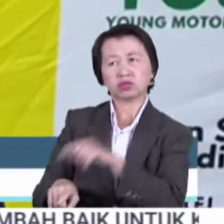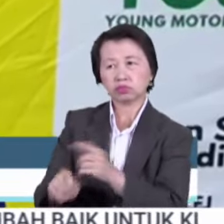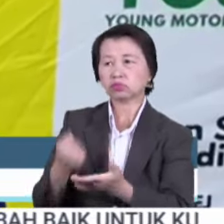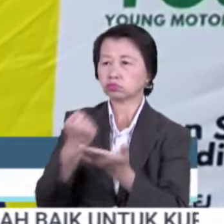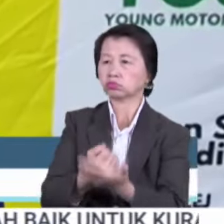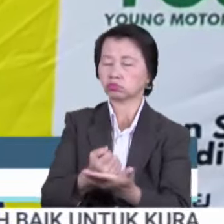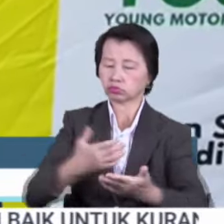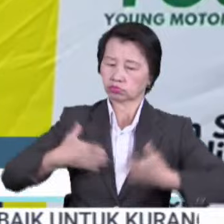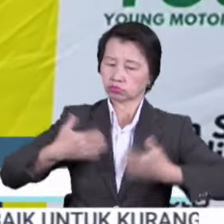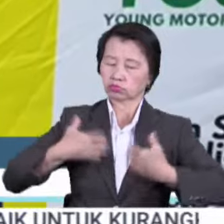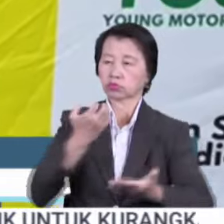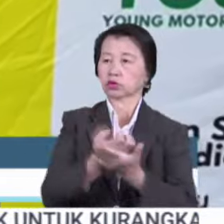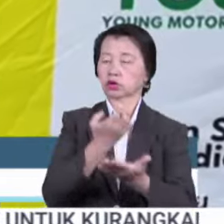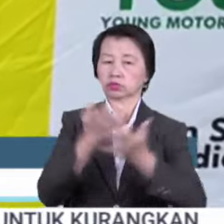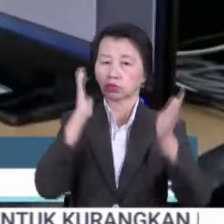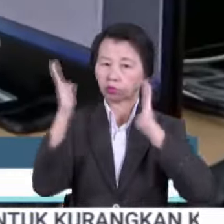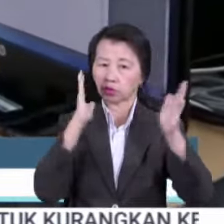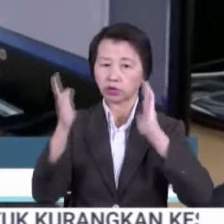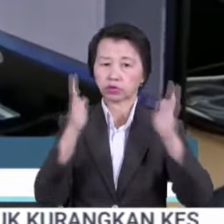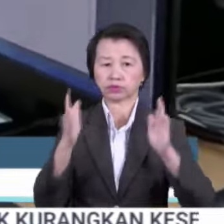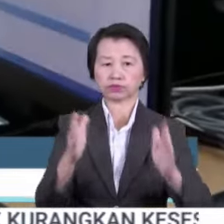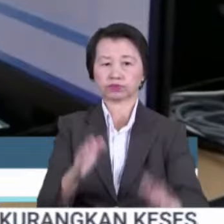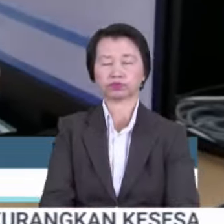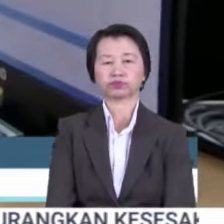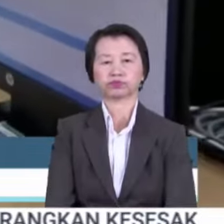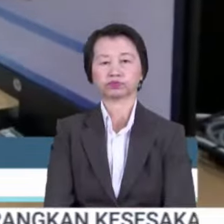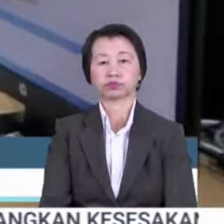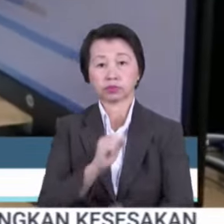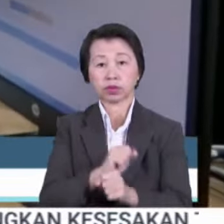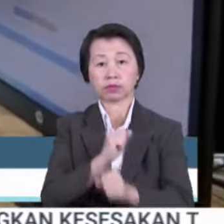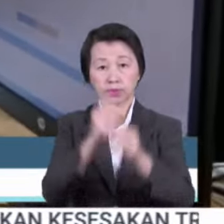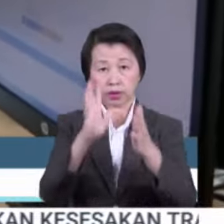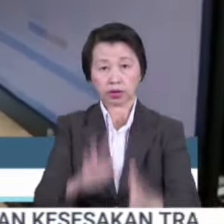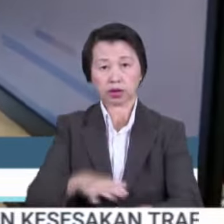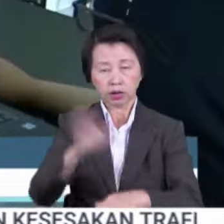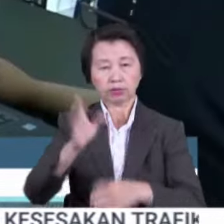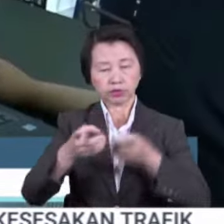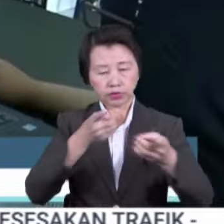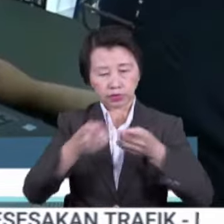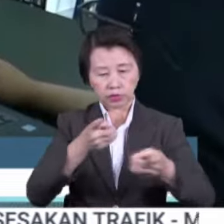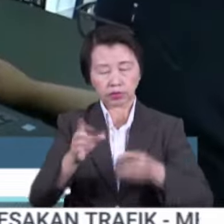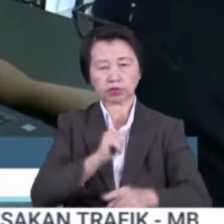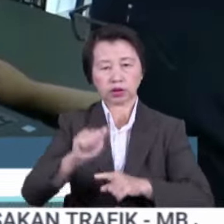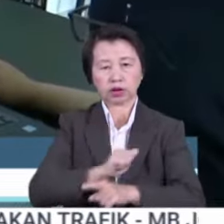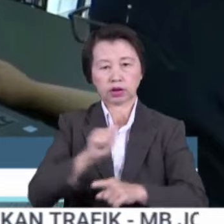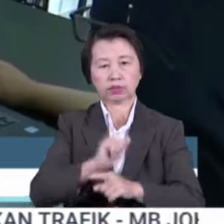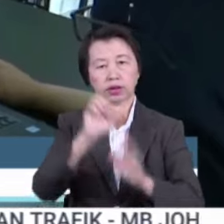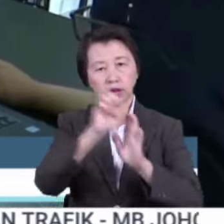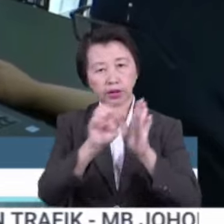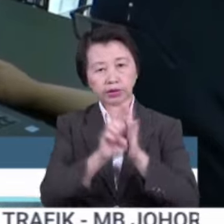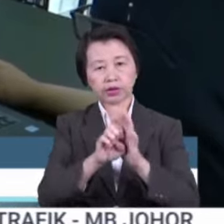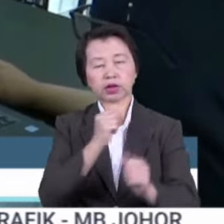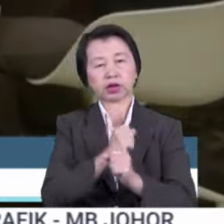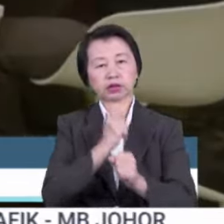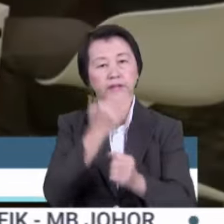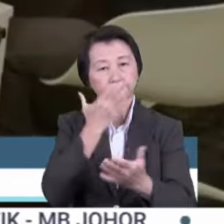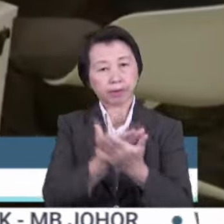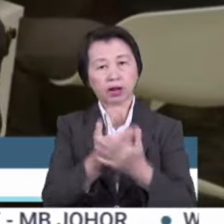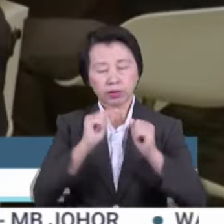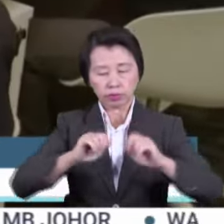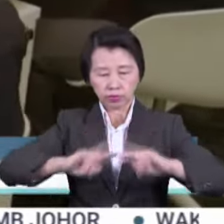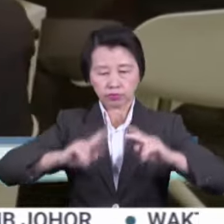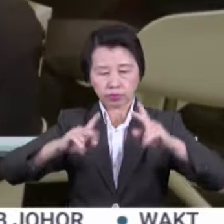raja-rajatraan ekonomi negara kita perlu lebih disiplin dan mengamalkan etika kerja yang baik supaya dapat